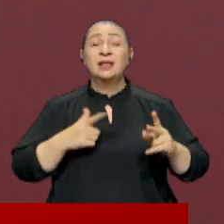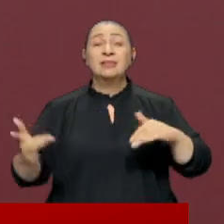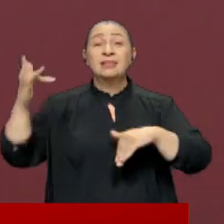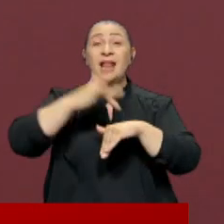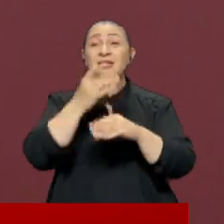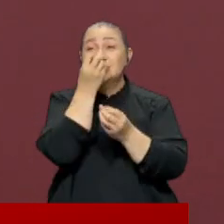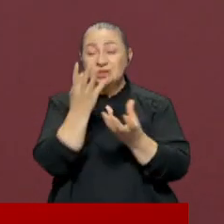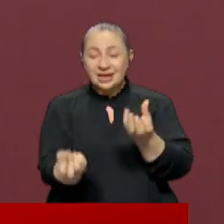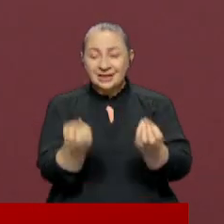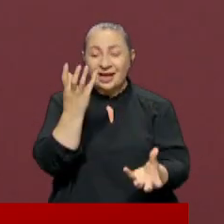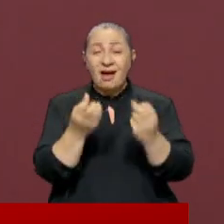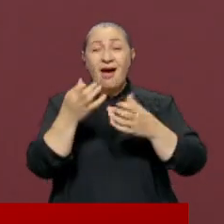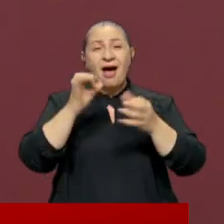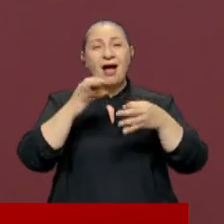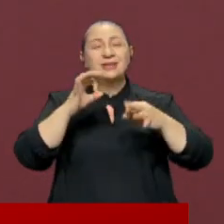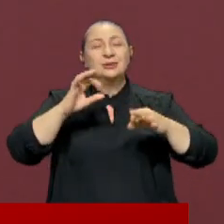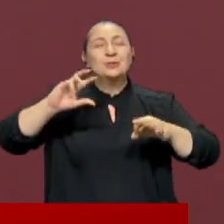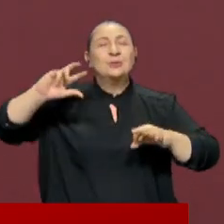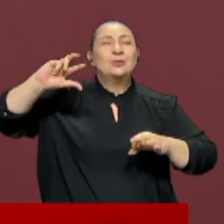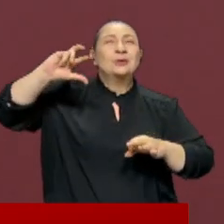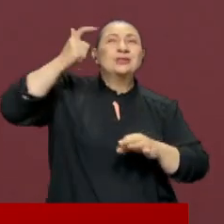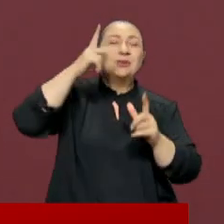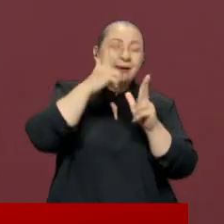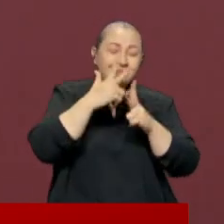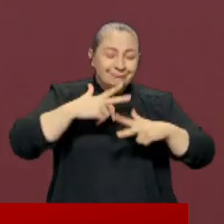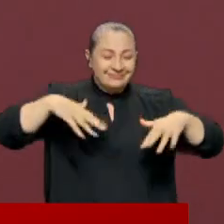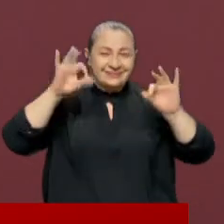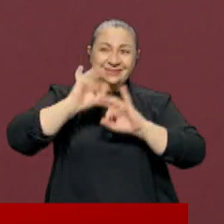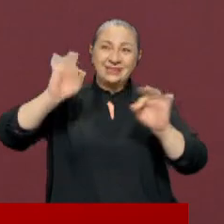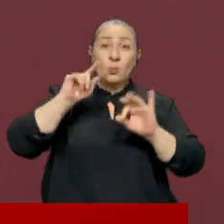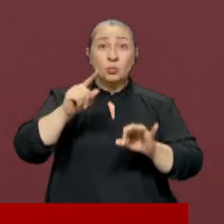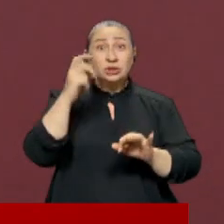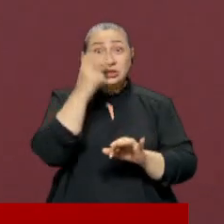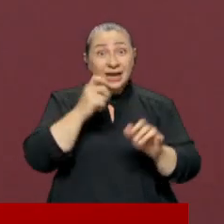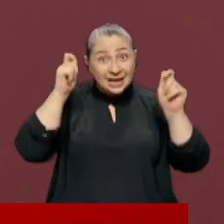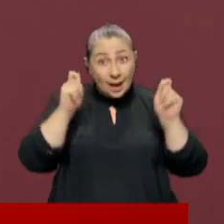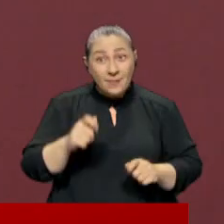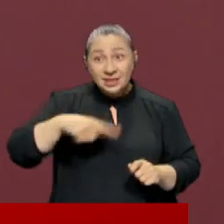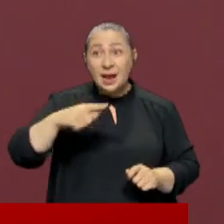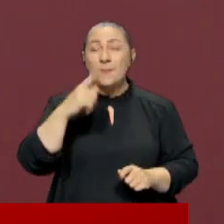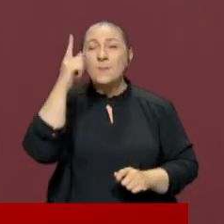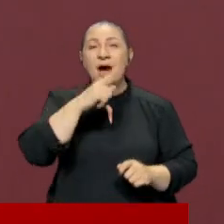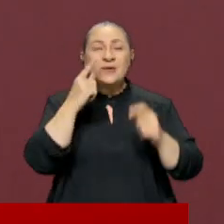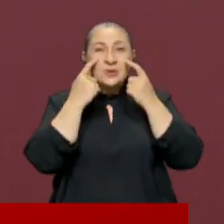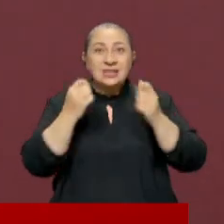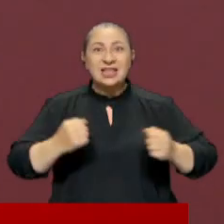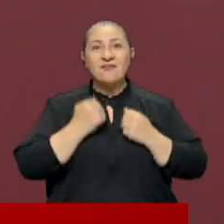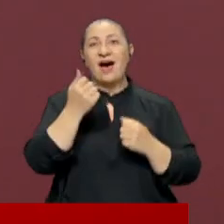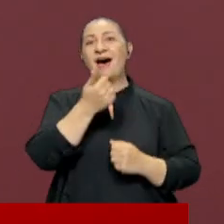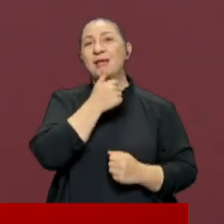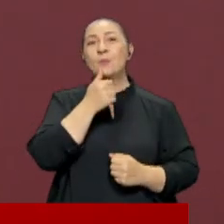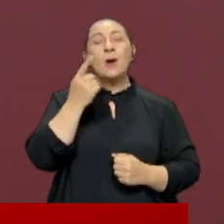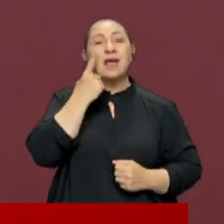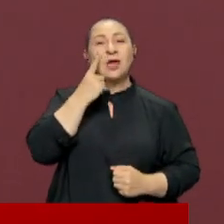dağlarında çiçekler açar. Altın güneş orada sırmalar saçar. Bu marşı söyleyenler mavi gözlü dev adam